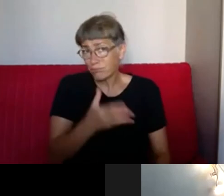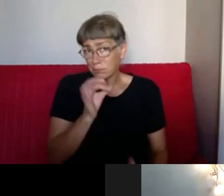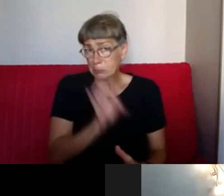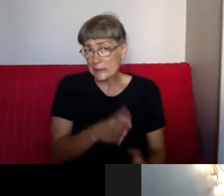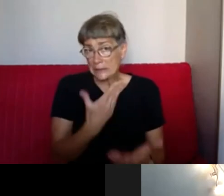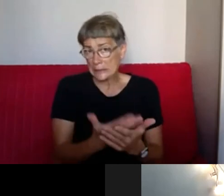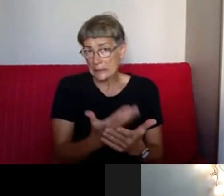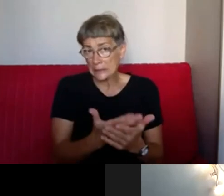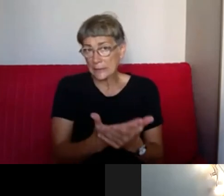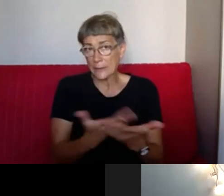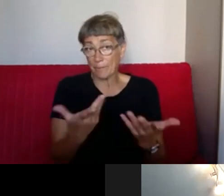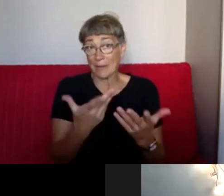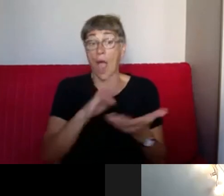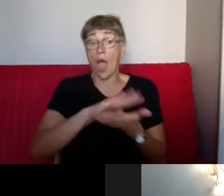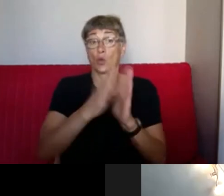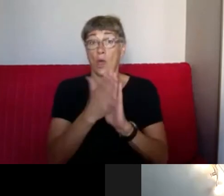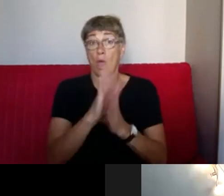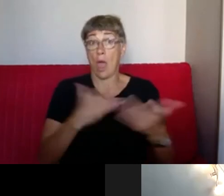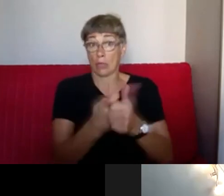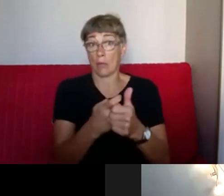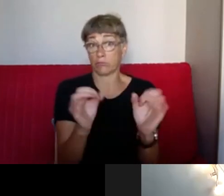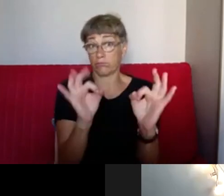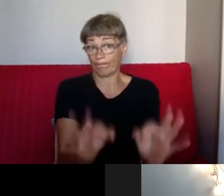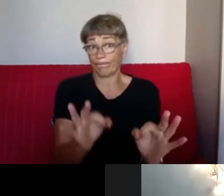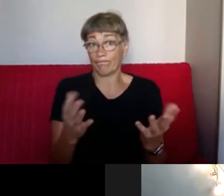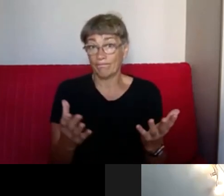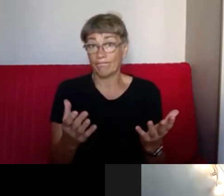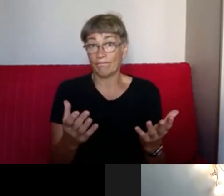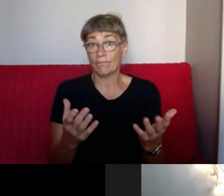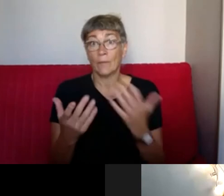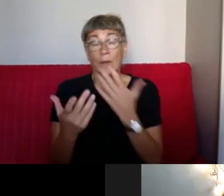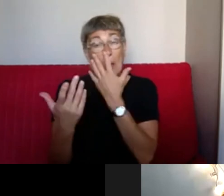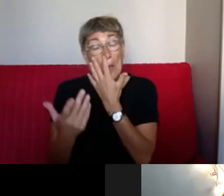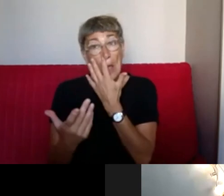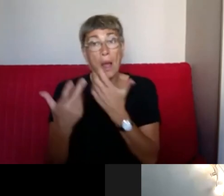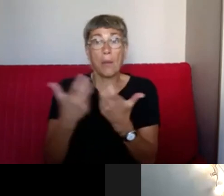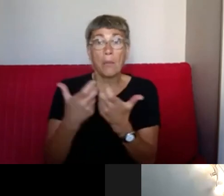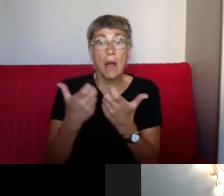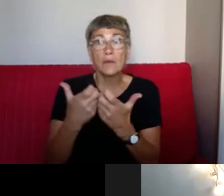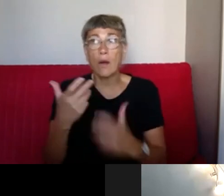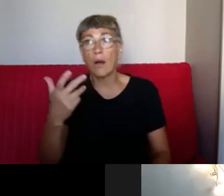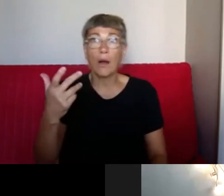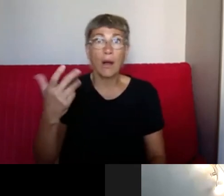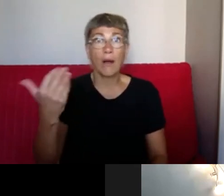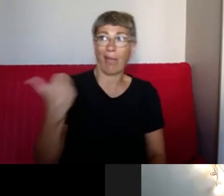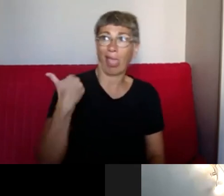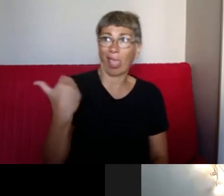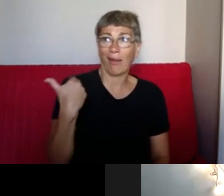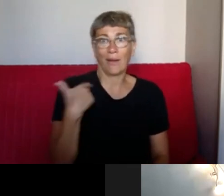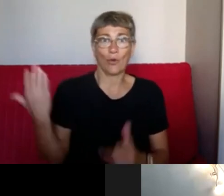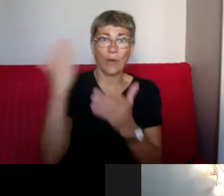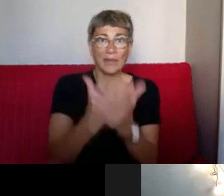la force de l'ADAPT. N'étant pas accompagné de l'ADAPT et qu'on m'appelle, qu'on me dise, écoute, il y a un webinaire, on aimerait bien que tu interviennes, ça veut bien dire